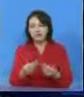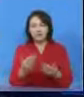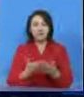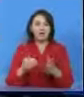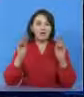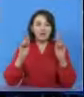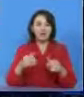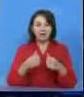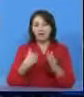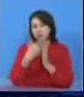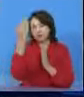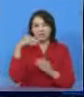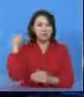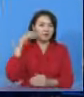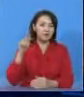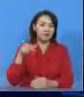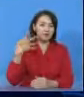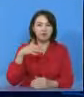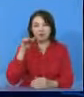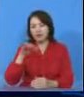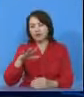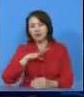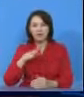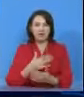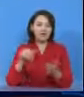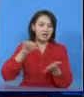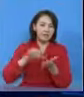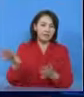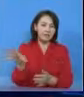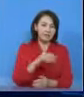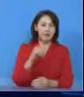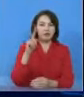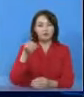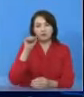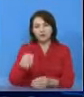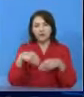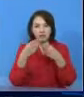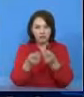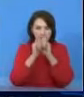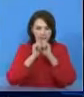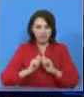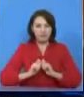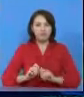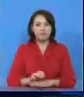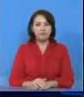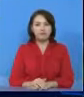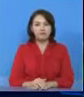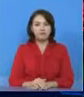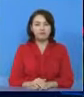Арнайы жүлде алған екі ақтөбелік 150 мыңнан алса, өзге қатысушылардың барлығына 100 мың теңгеден сый-сияпат ұсынылды.